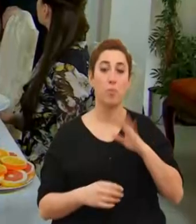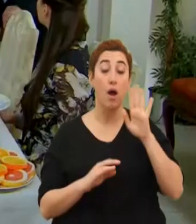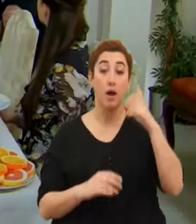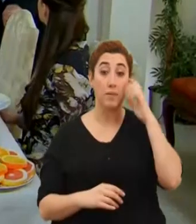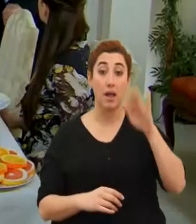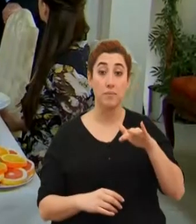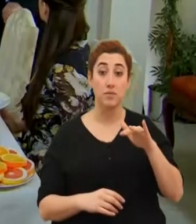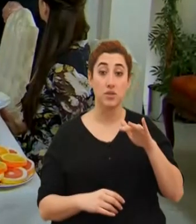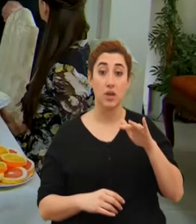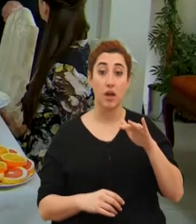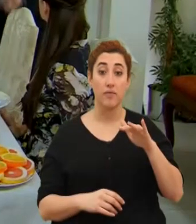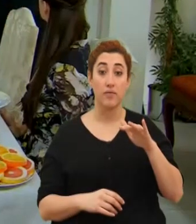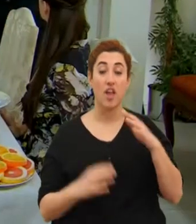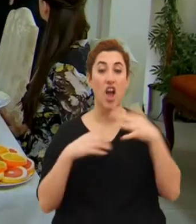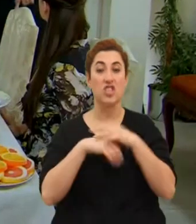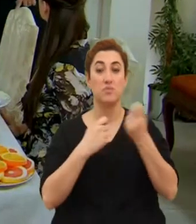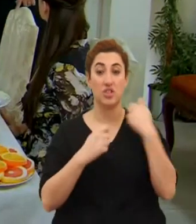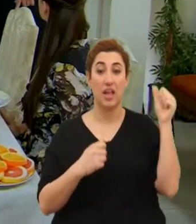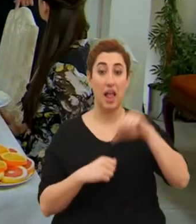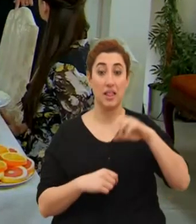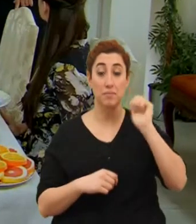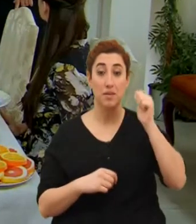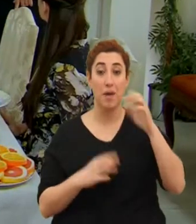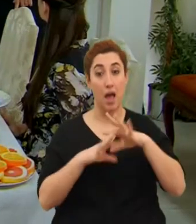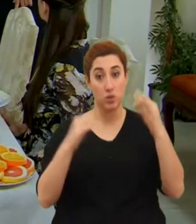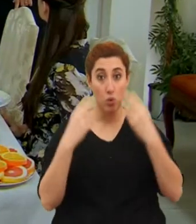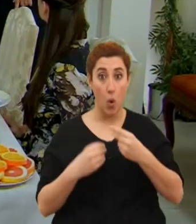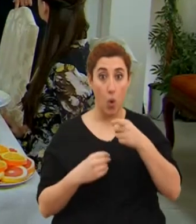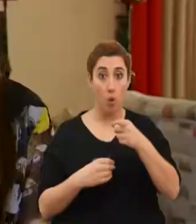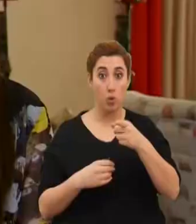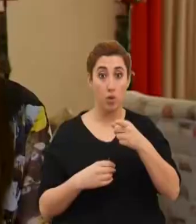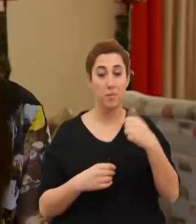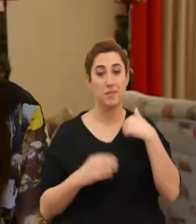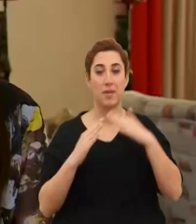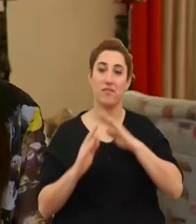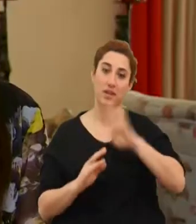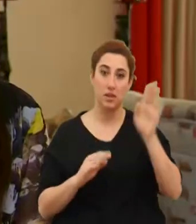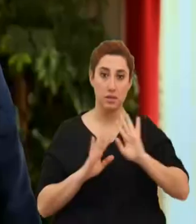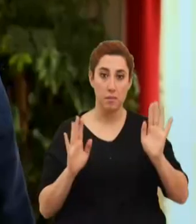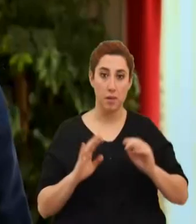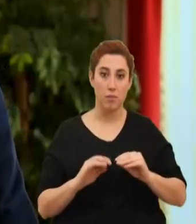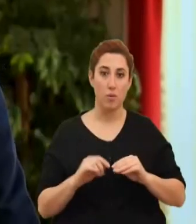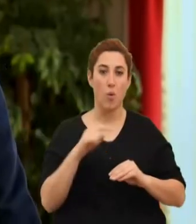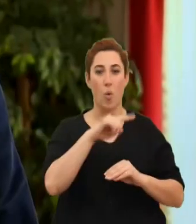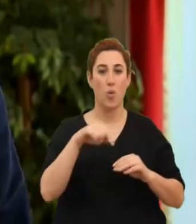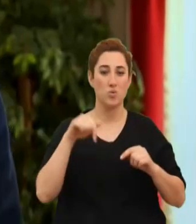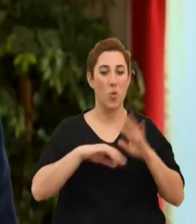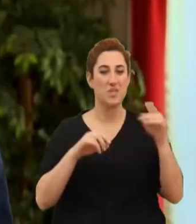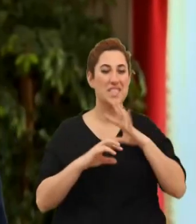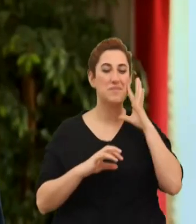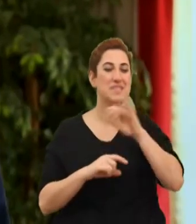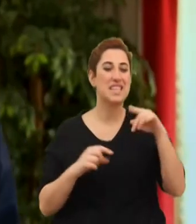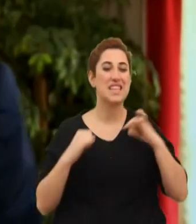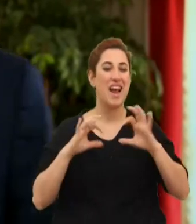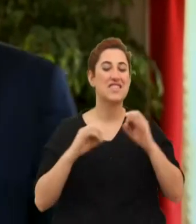Ha bu arada, akşam işten döndüğümde hazırlanmış ol. Bizim eve gideriz tamam mı? Ortalarda dolanıp da kimsenin